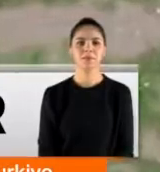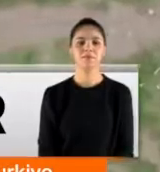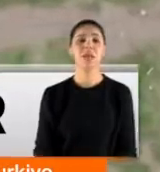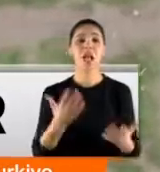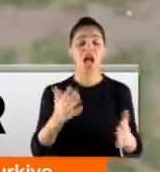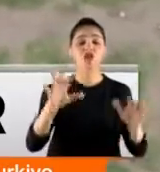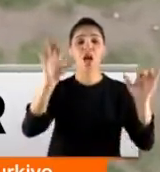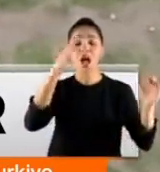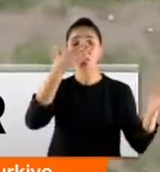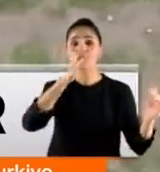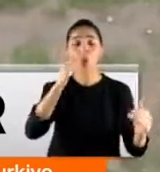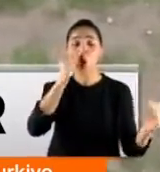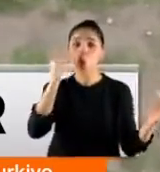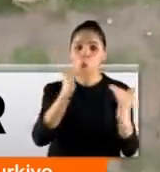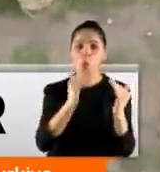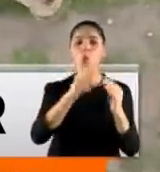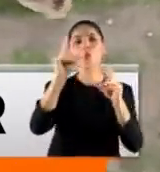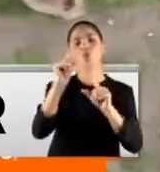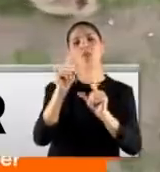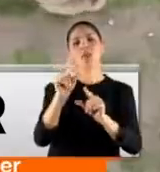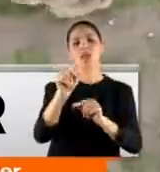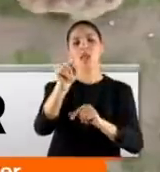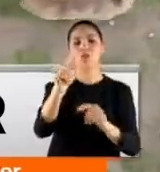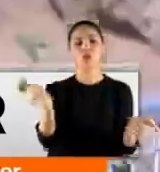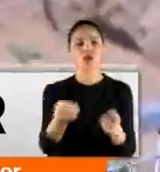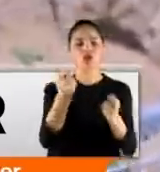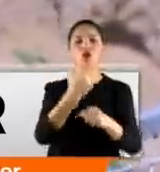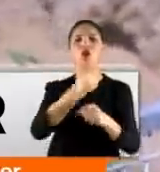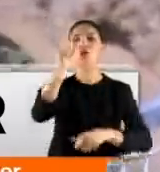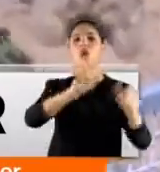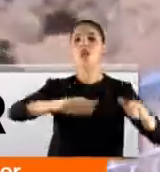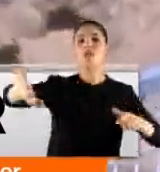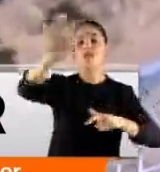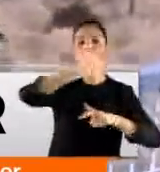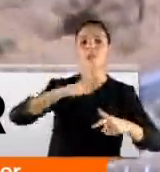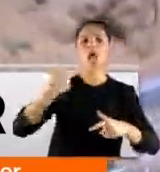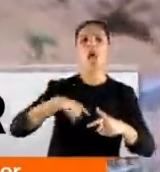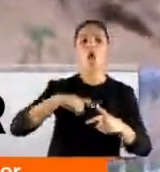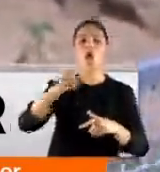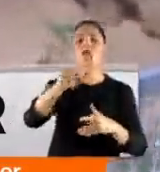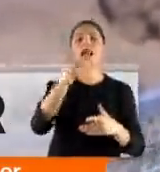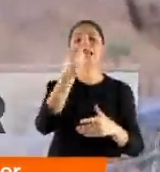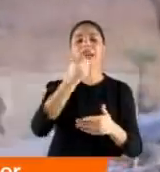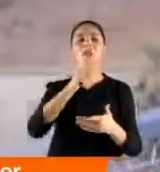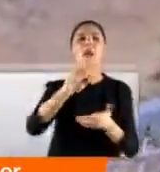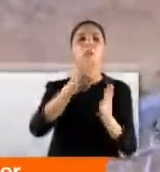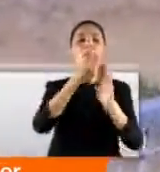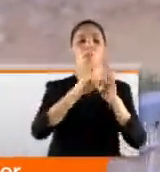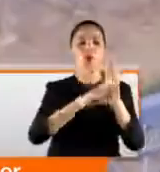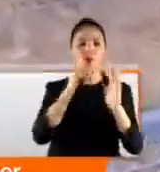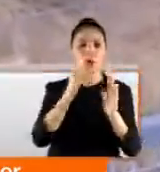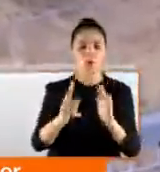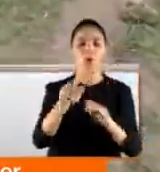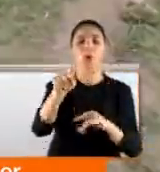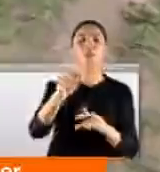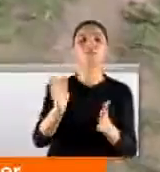Ancak ayıların doğaları gereği uyuması gerekiyor. Burada da iş görevlilere düşüyor. Özel beslenme programıyla metabolizmalarını hazırlayarak